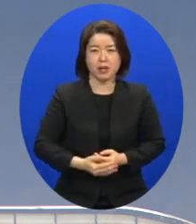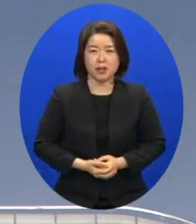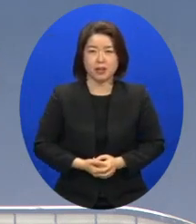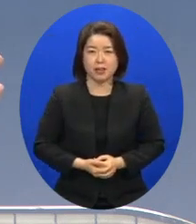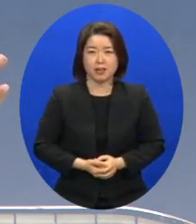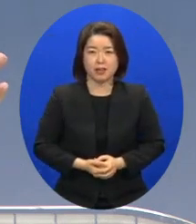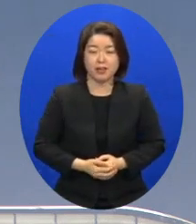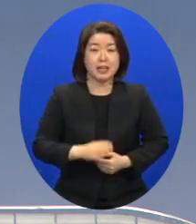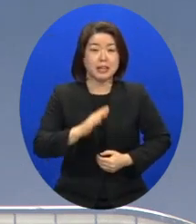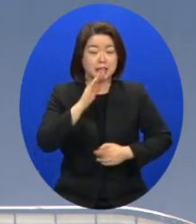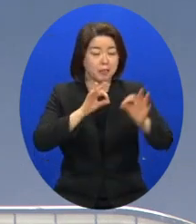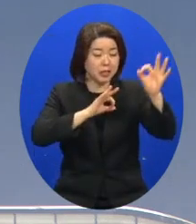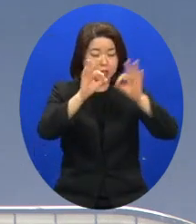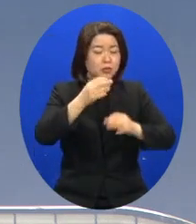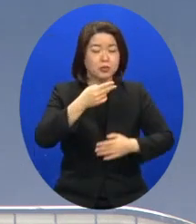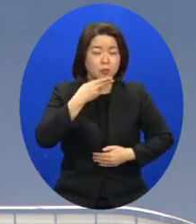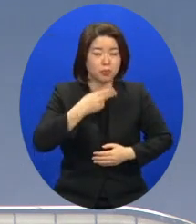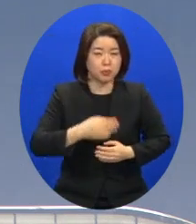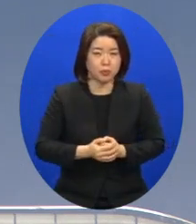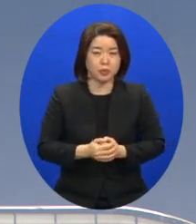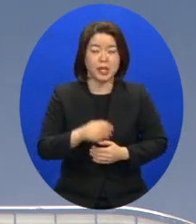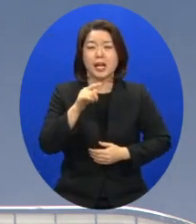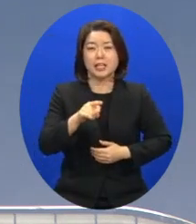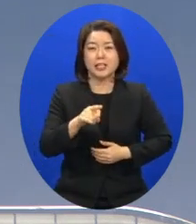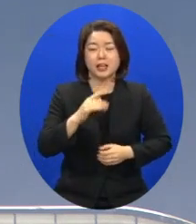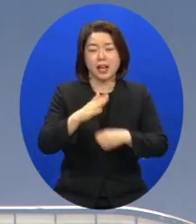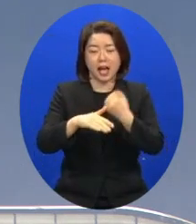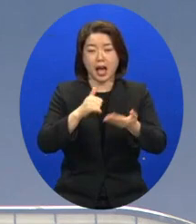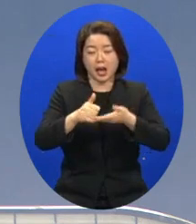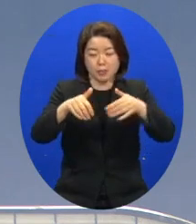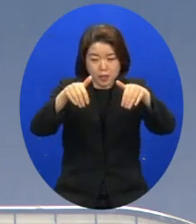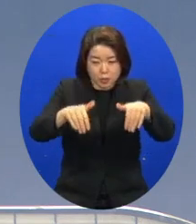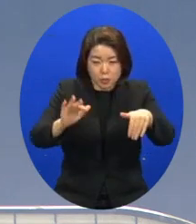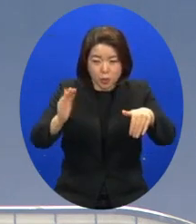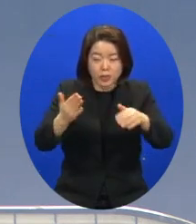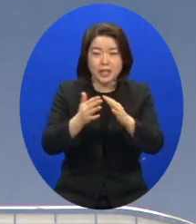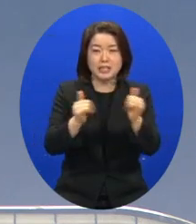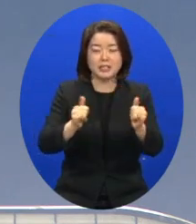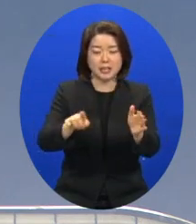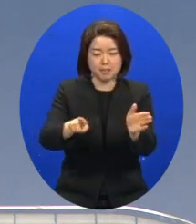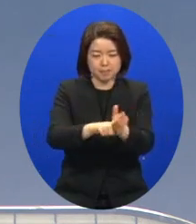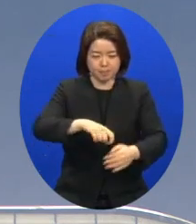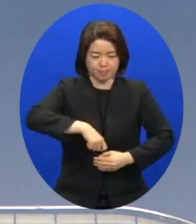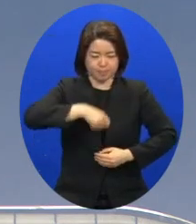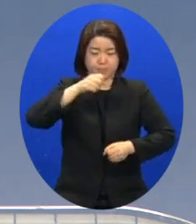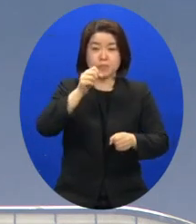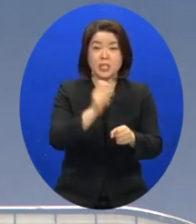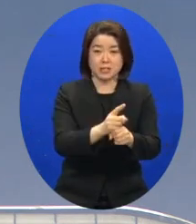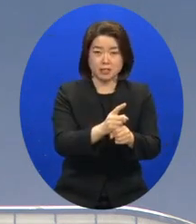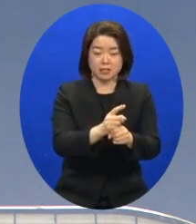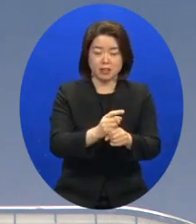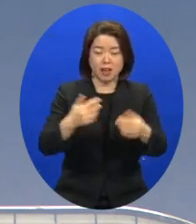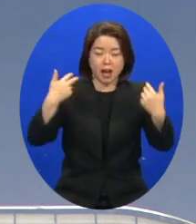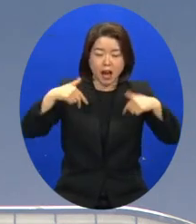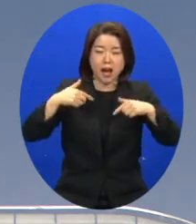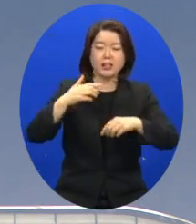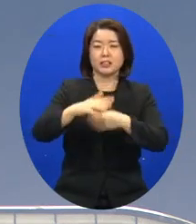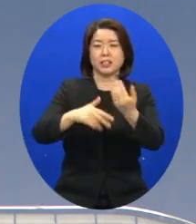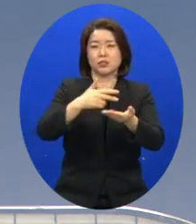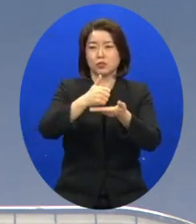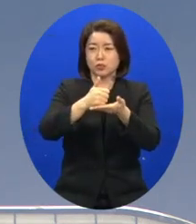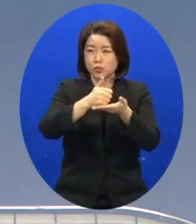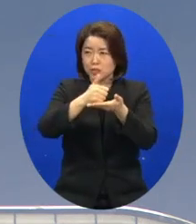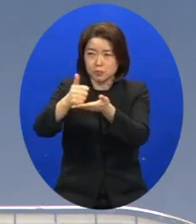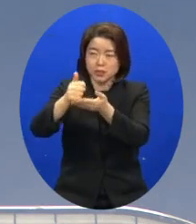그래서 실족하지 않게 되고 이것이 바로 하나님의 종 된 자에 신실 성입니다 주님을 항상 주목하고 주님이 하라는